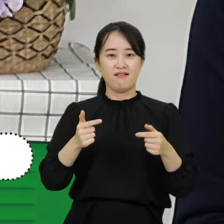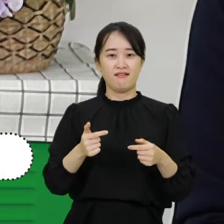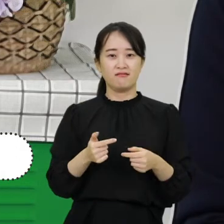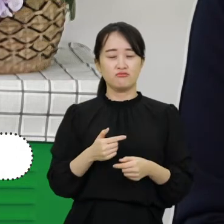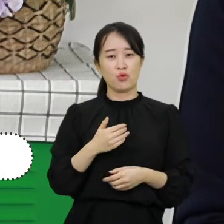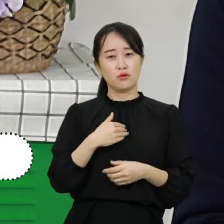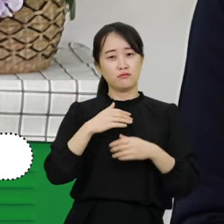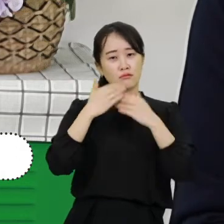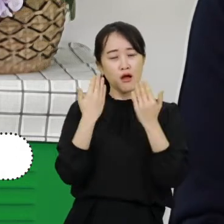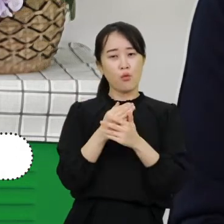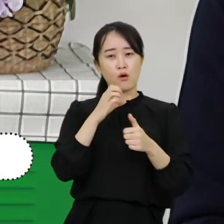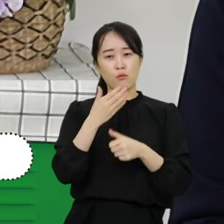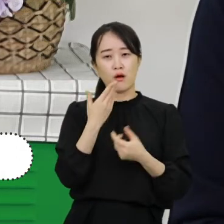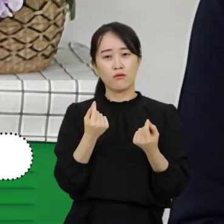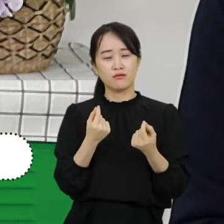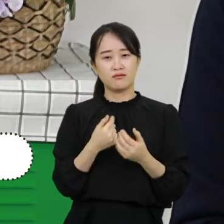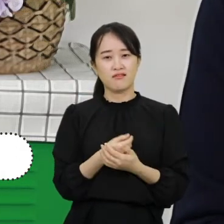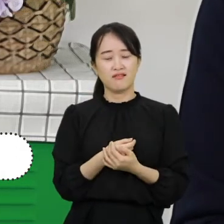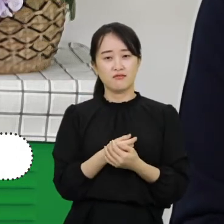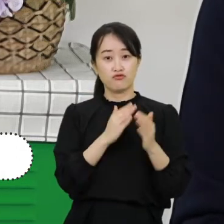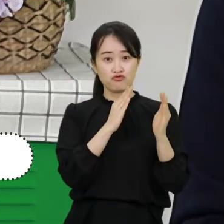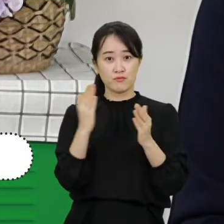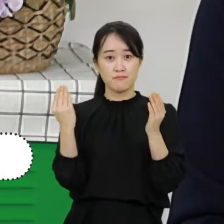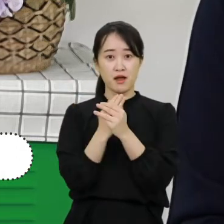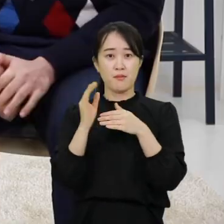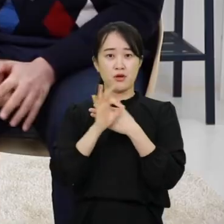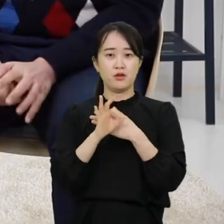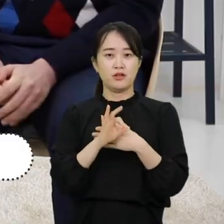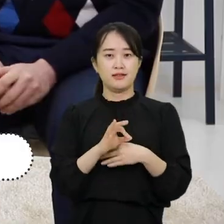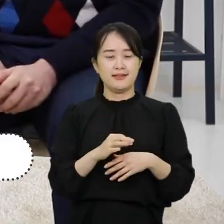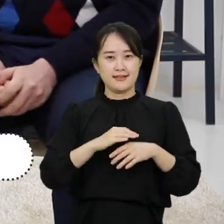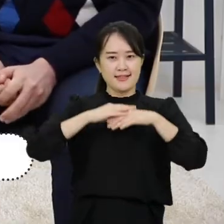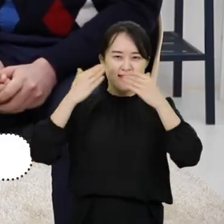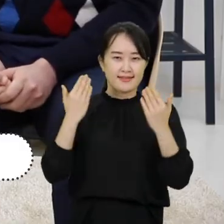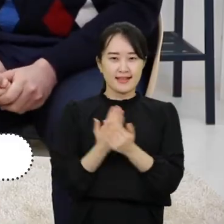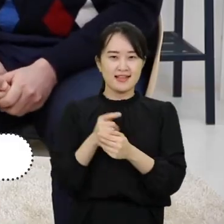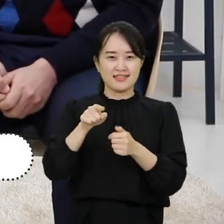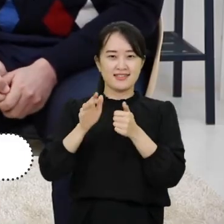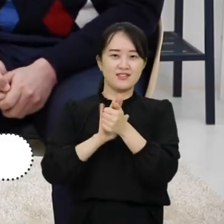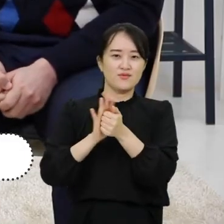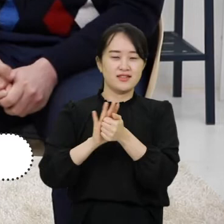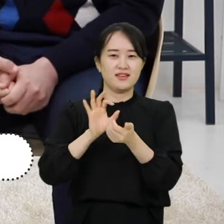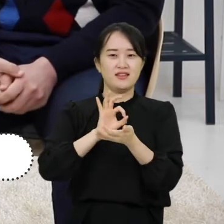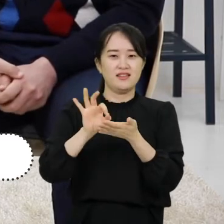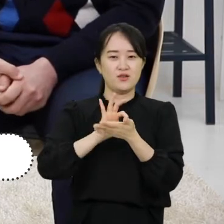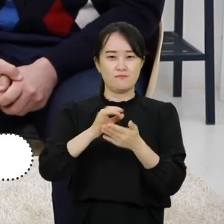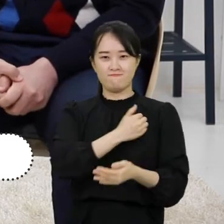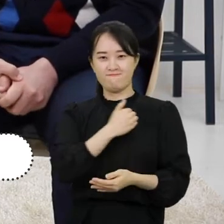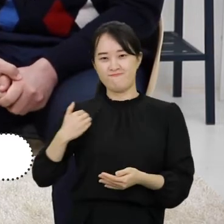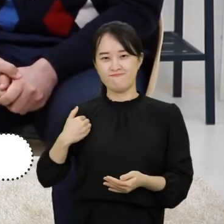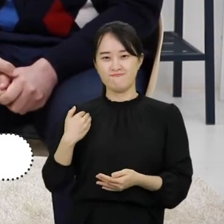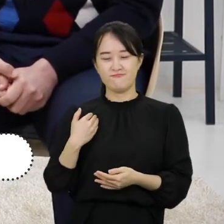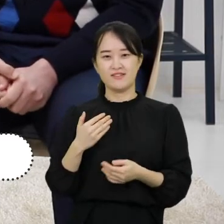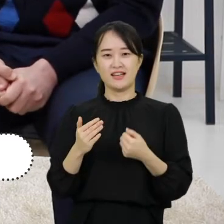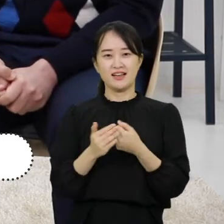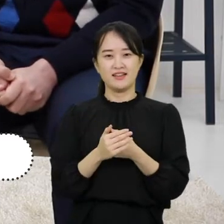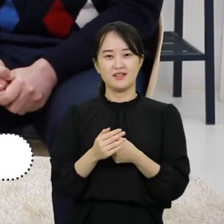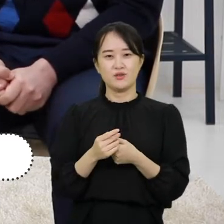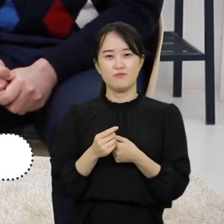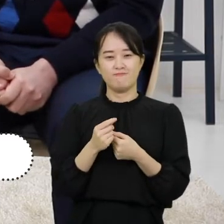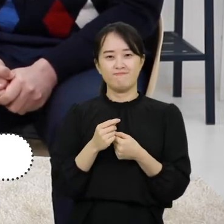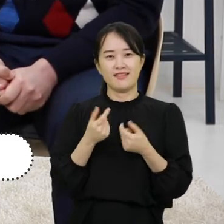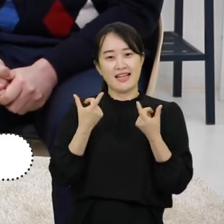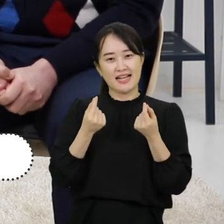다 포섭을 할 수가 있는 거거든요. 조금 그런 것들이 준비가 되면 저희들이 다 달려가서 같이 그 서비스들을 이용을 할 수밖에